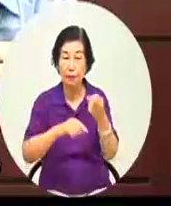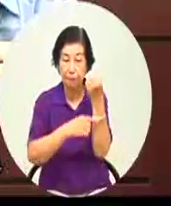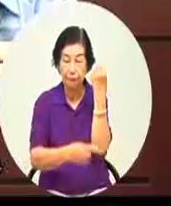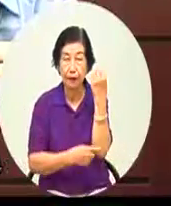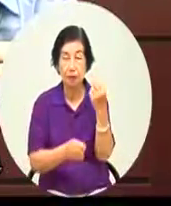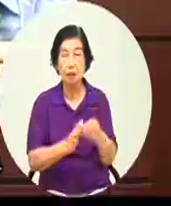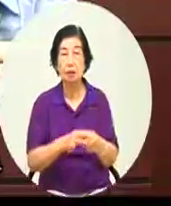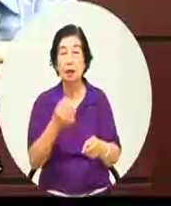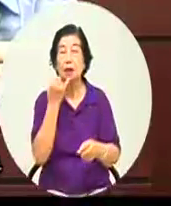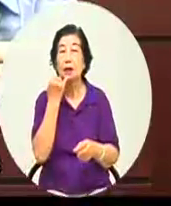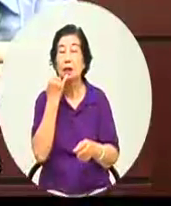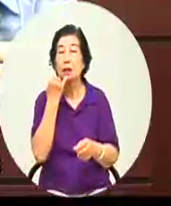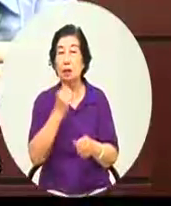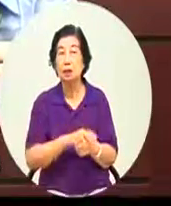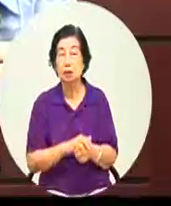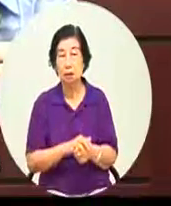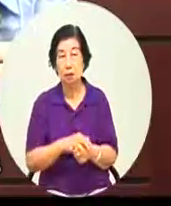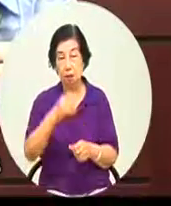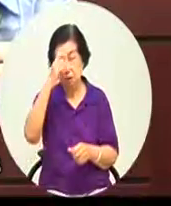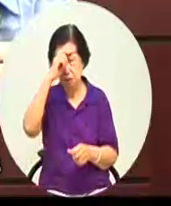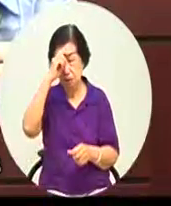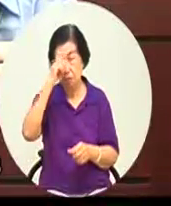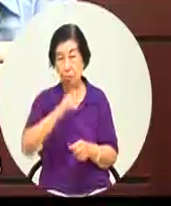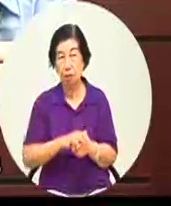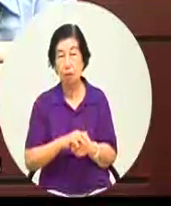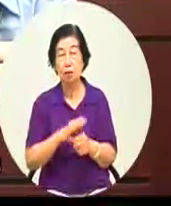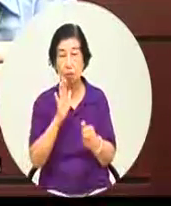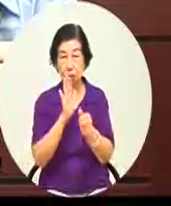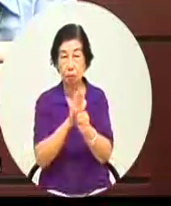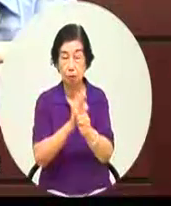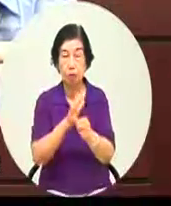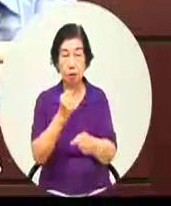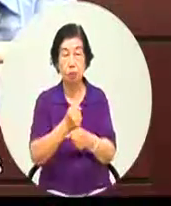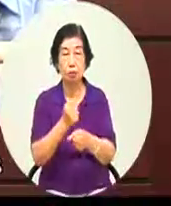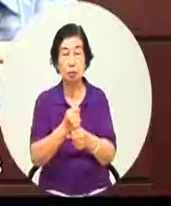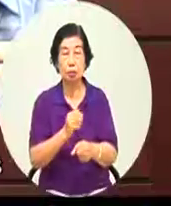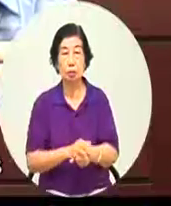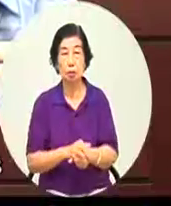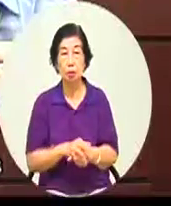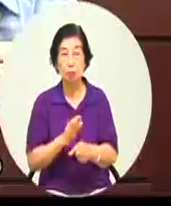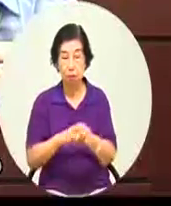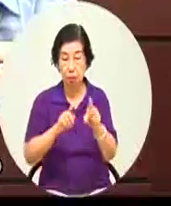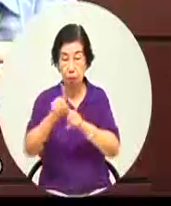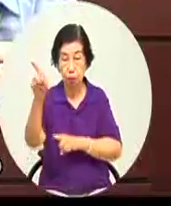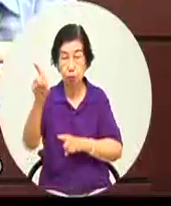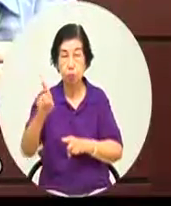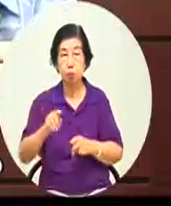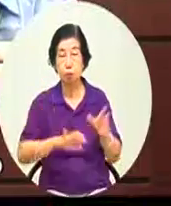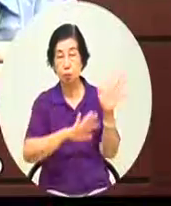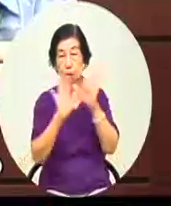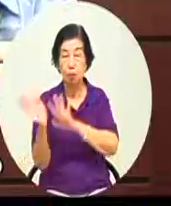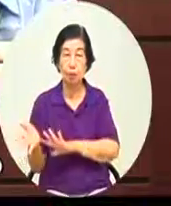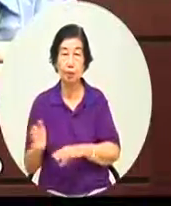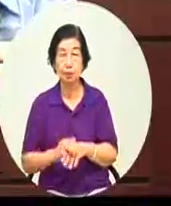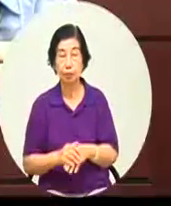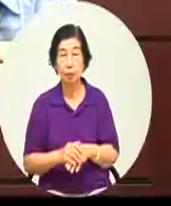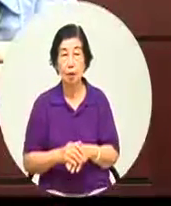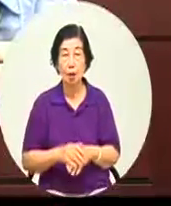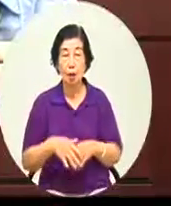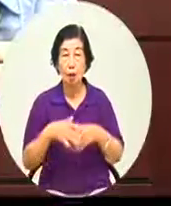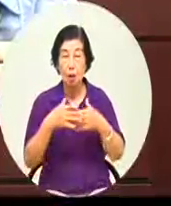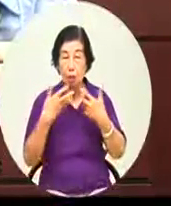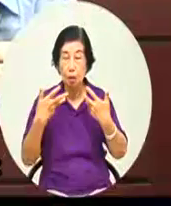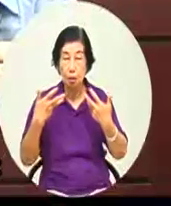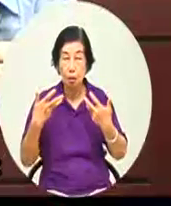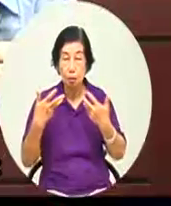我所知道他们希望能够来处理的。这里面有一个很大的差别，多元计程车方案里面是合